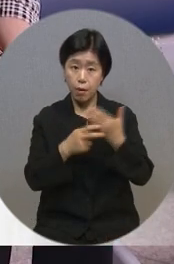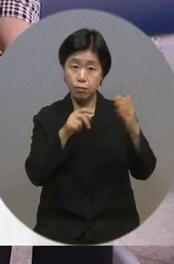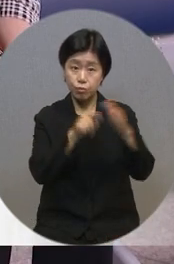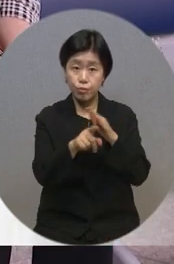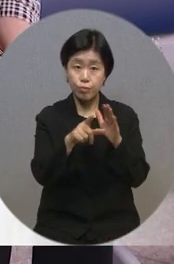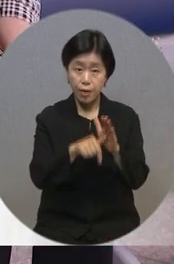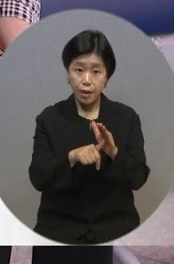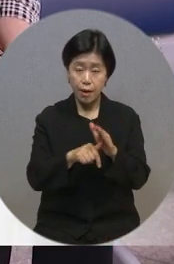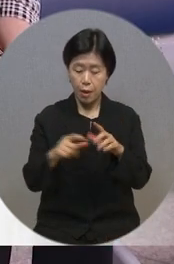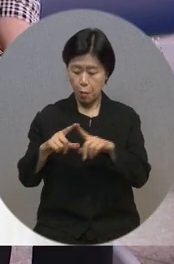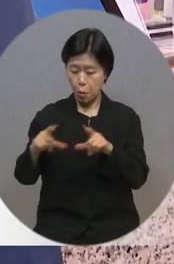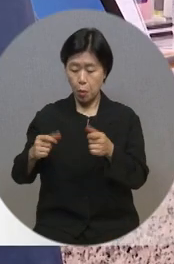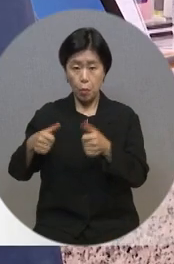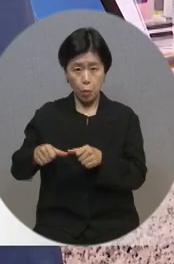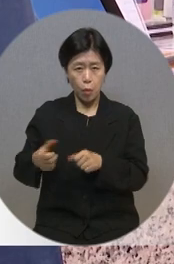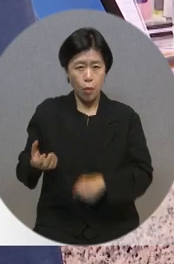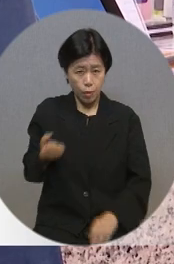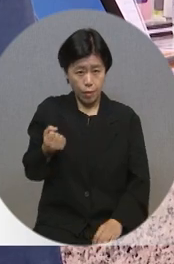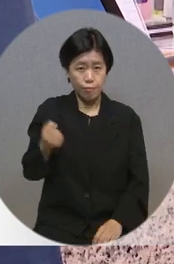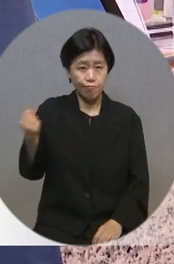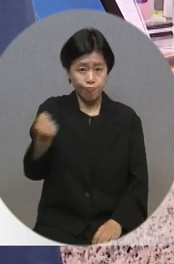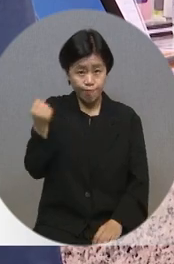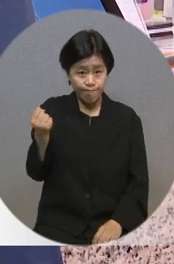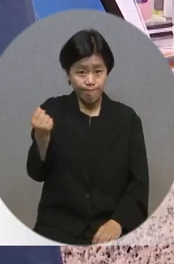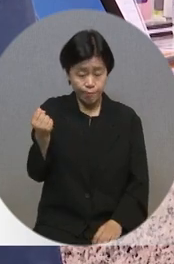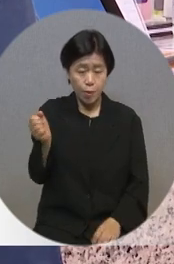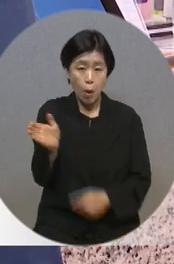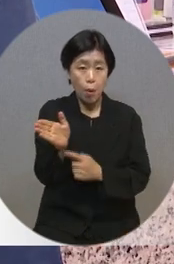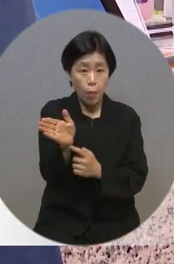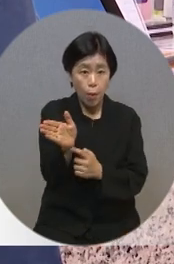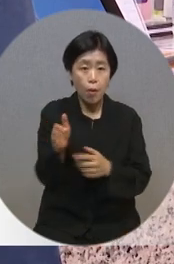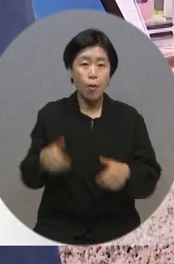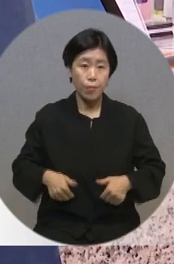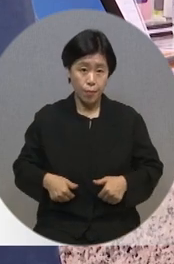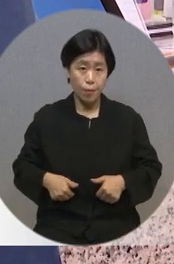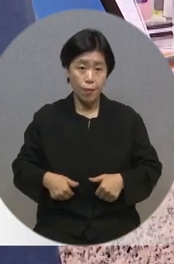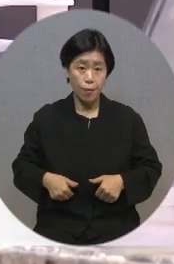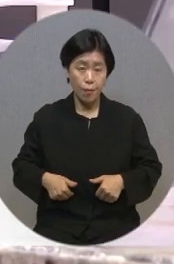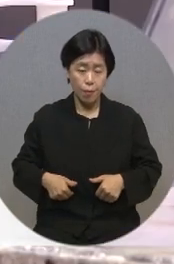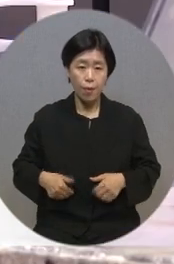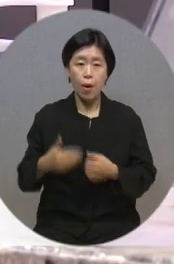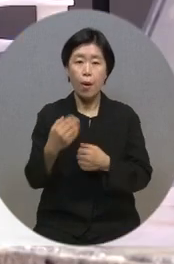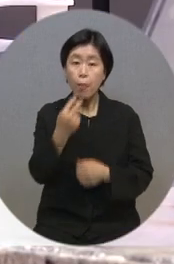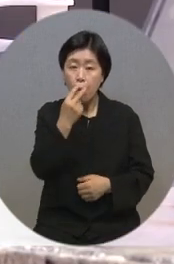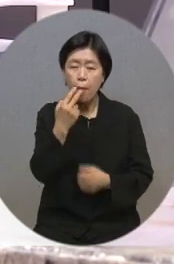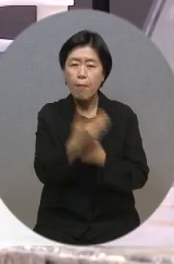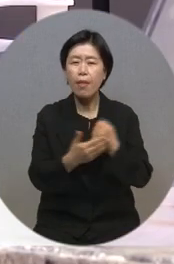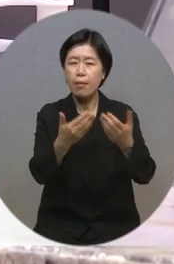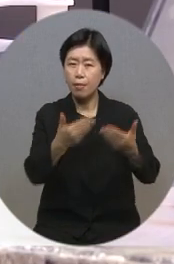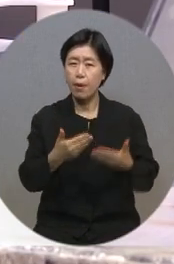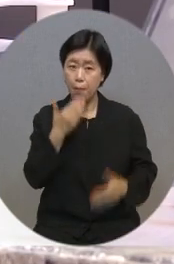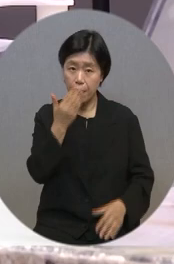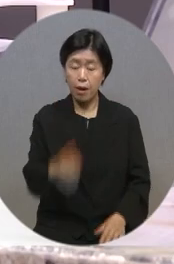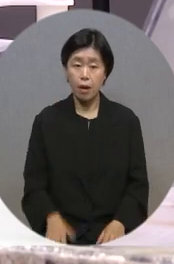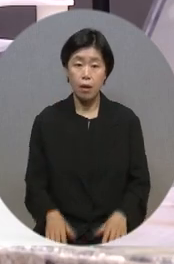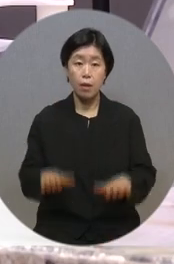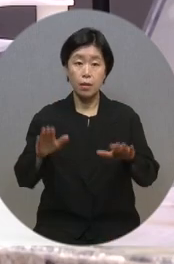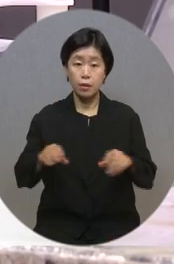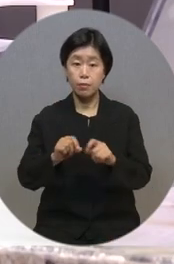시 신분증을 통해 본인 확인을 해야 건강보험 급여를 적용받을 수 있습니다. 현재